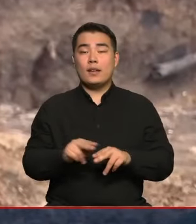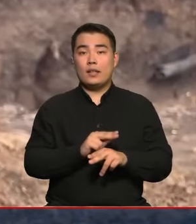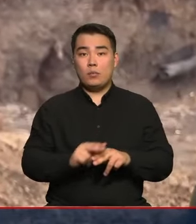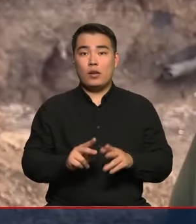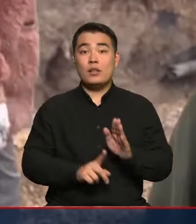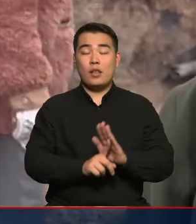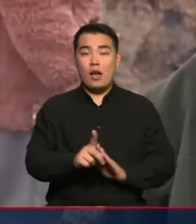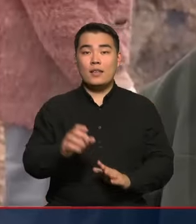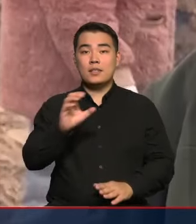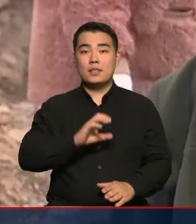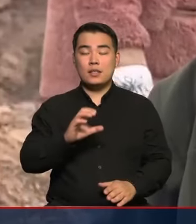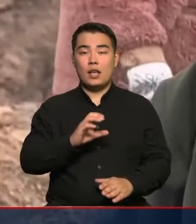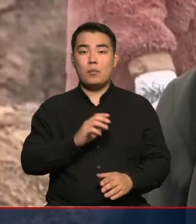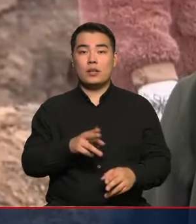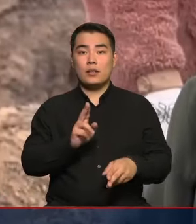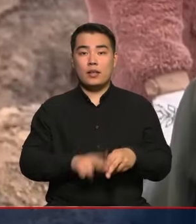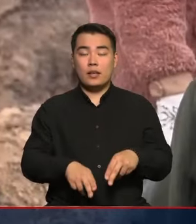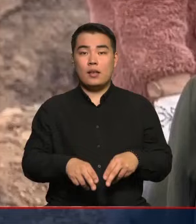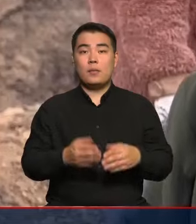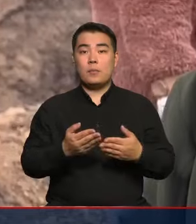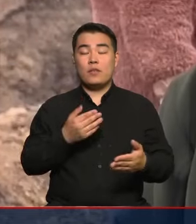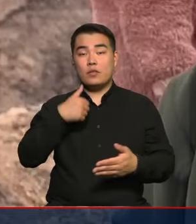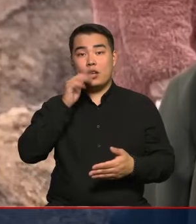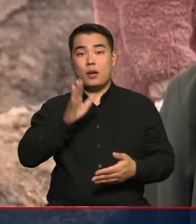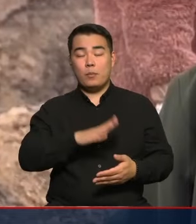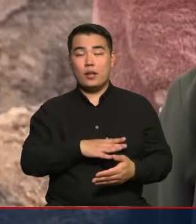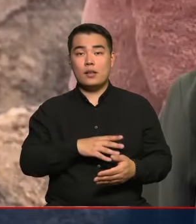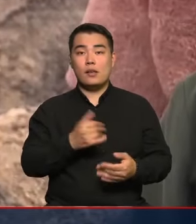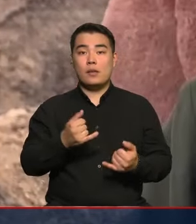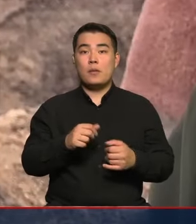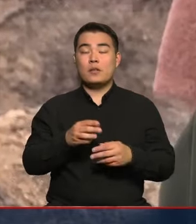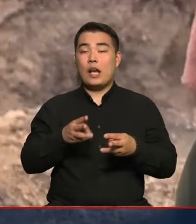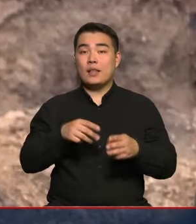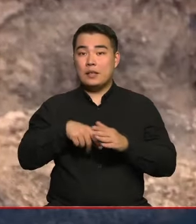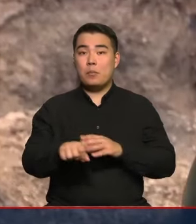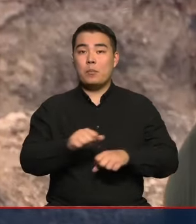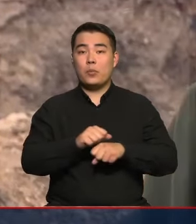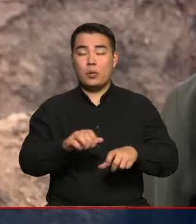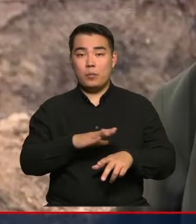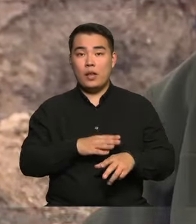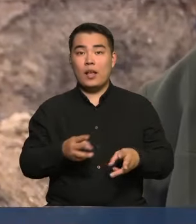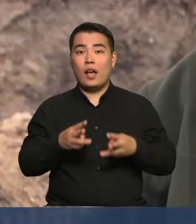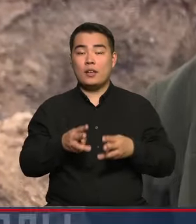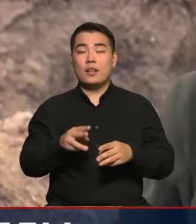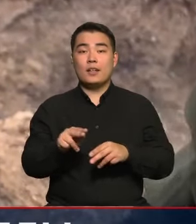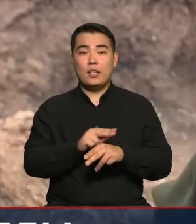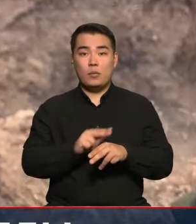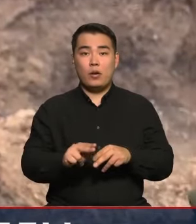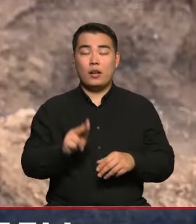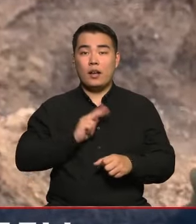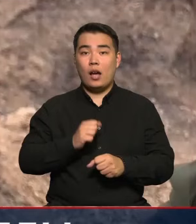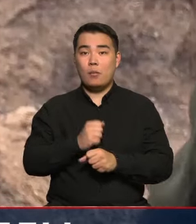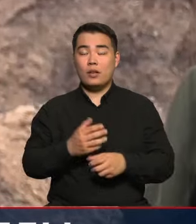бастайды сентябрь аяғында. Кеше мысал котельни ішінде подул жарылып қалды. Котельни вообще ремонтқа